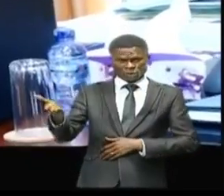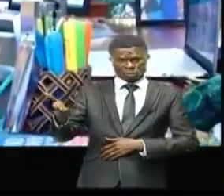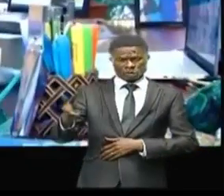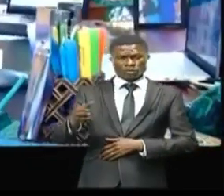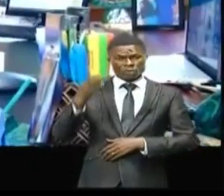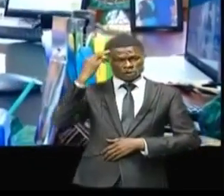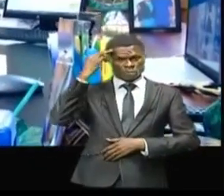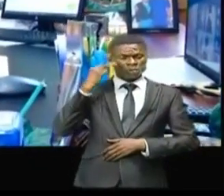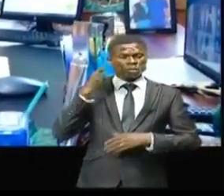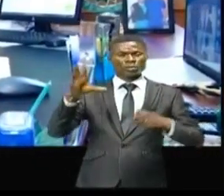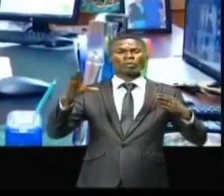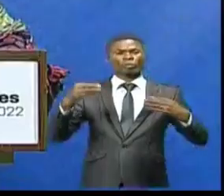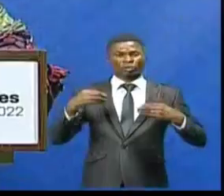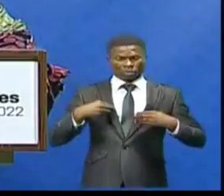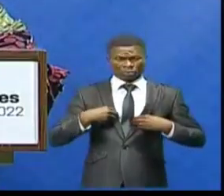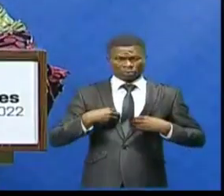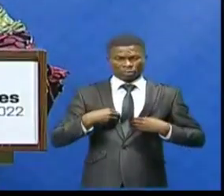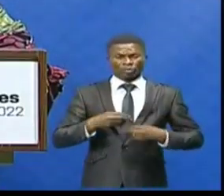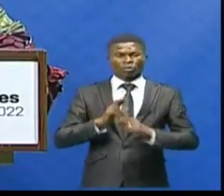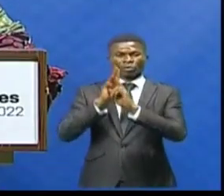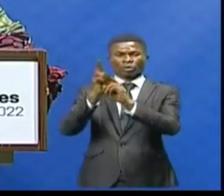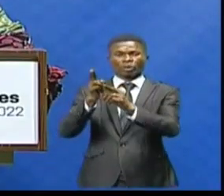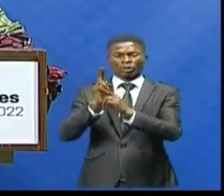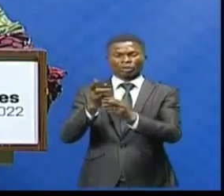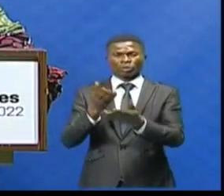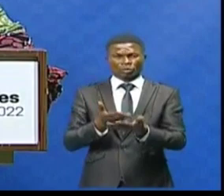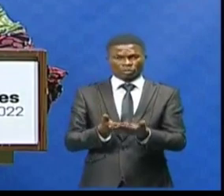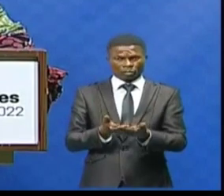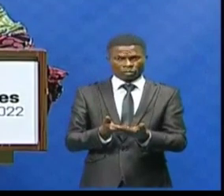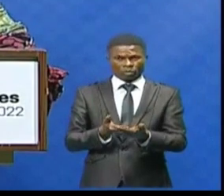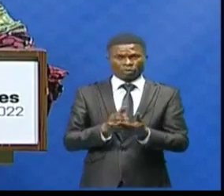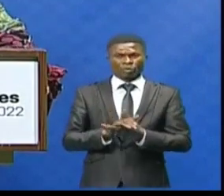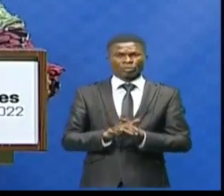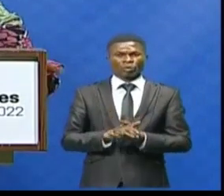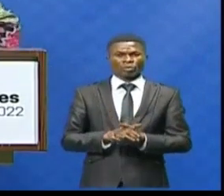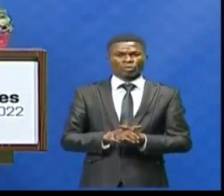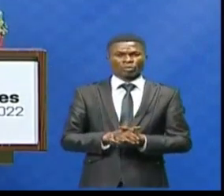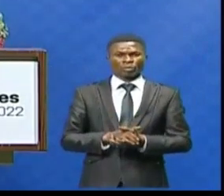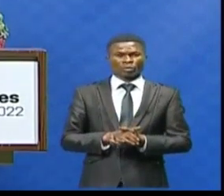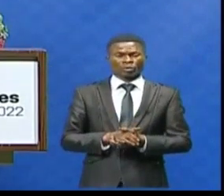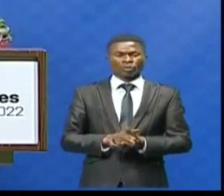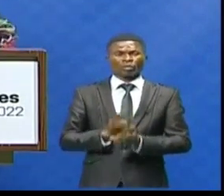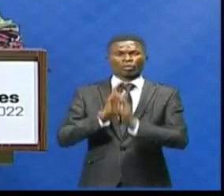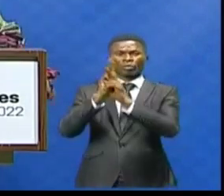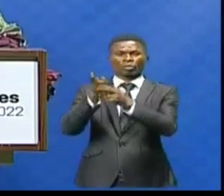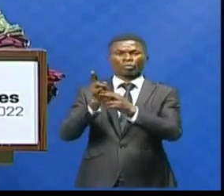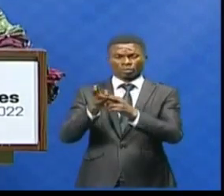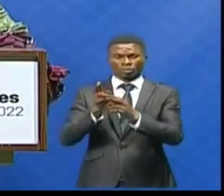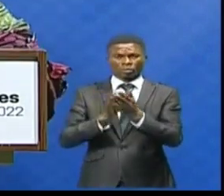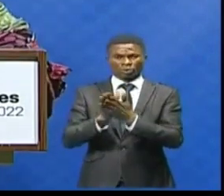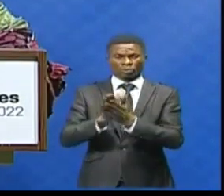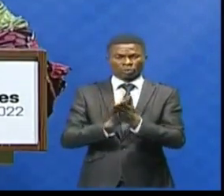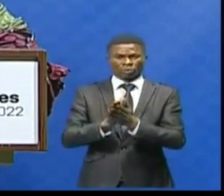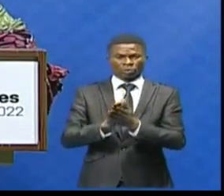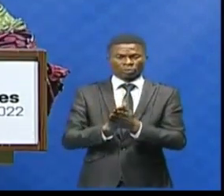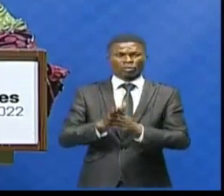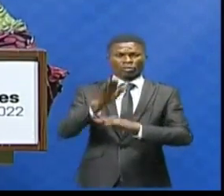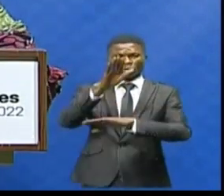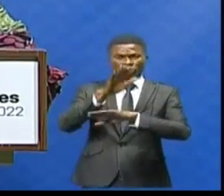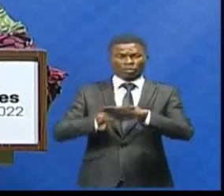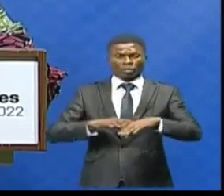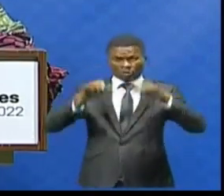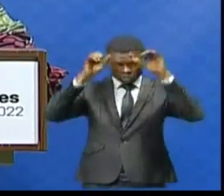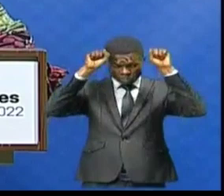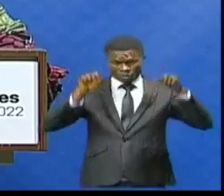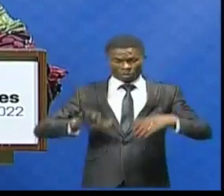les conseils a pris acte de ces rapports rapports sur la suite de l'appel du président de